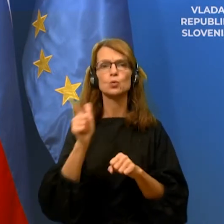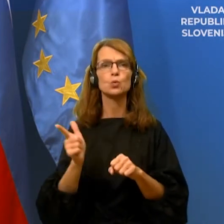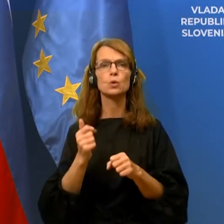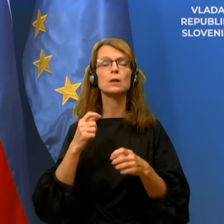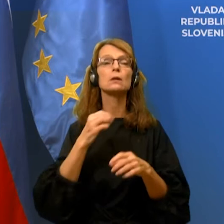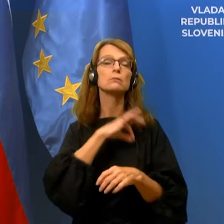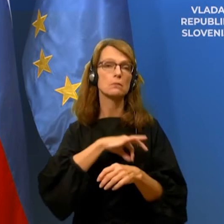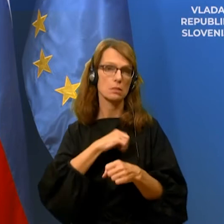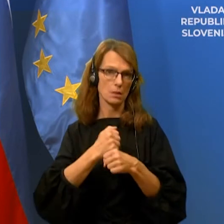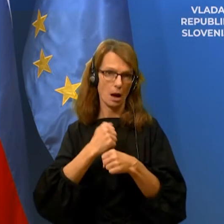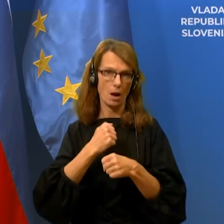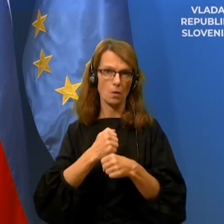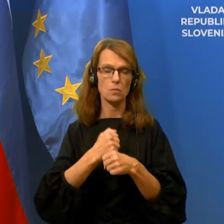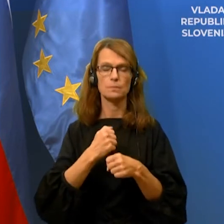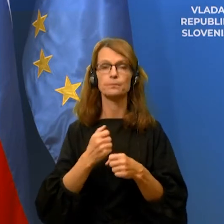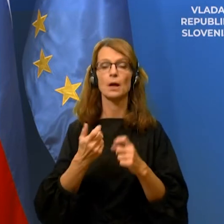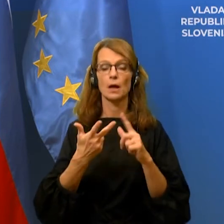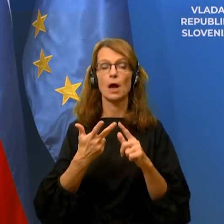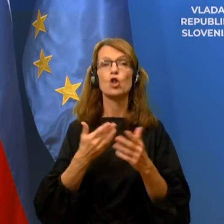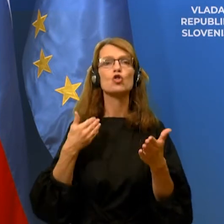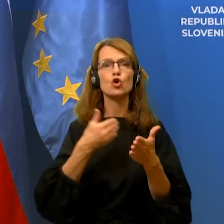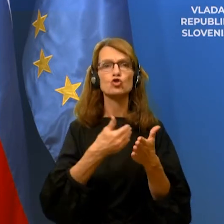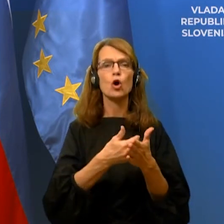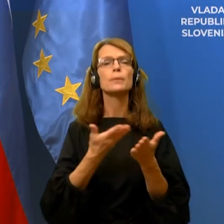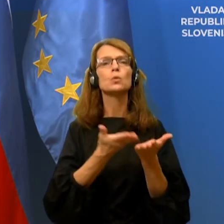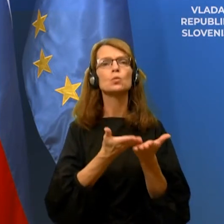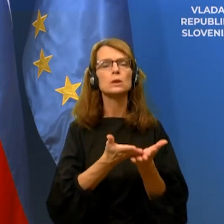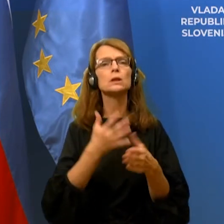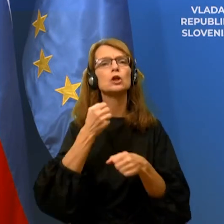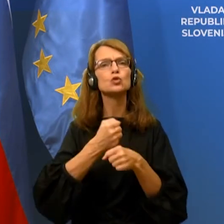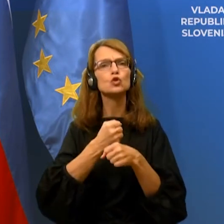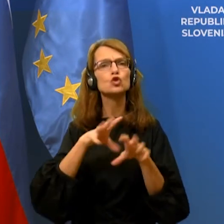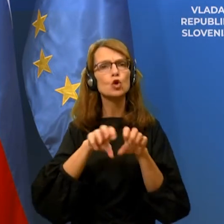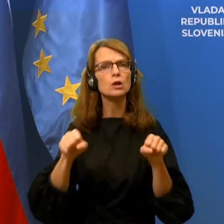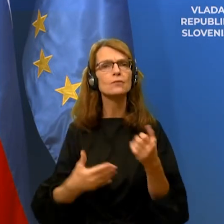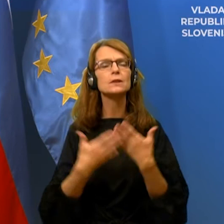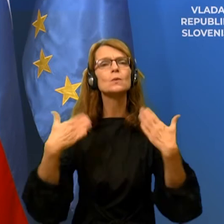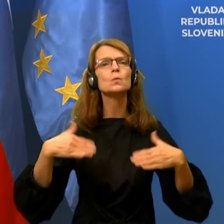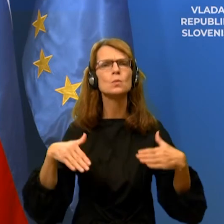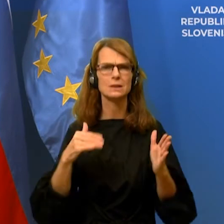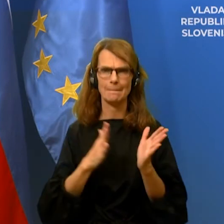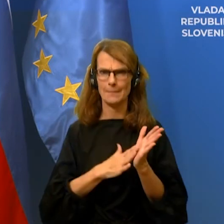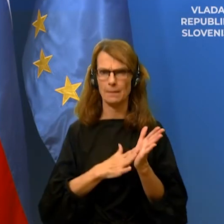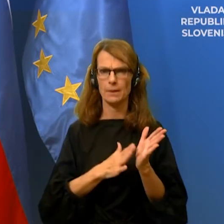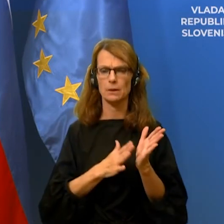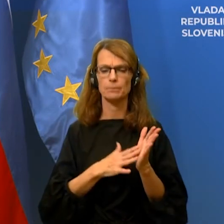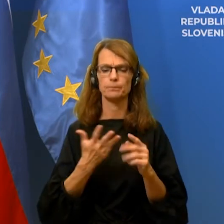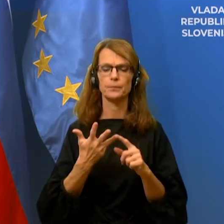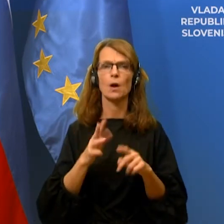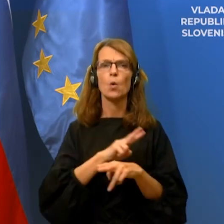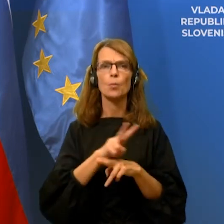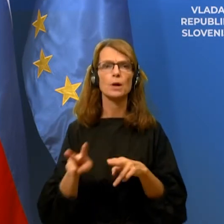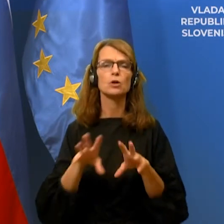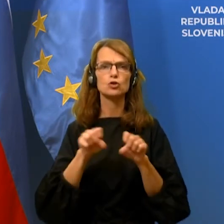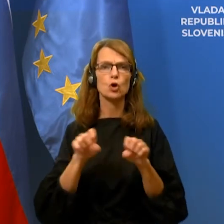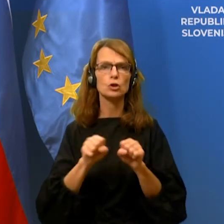nalog, dostop in nudenje storitve za nujne primere, opravljanje